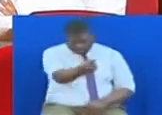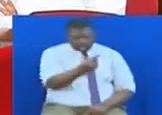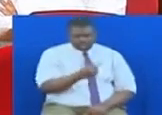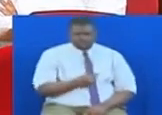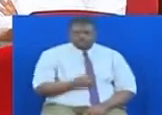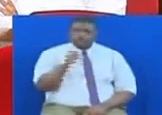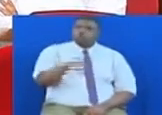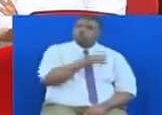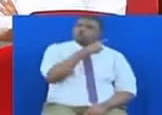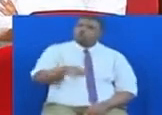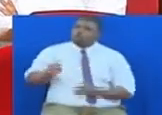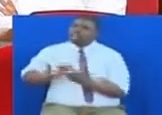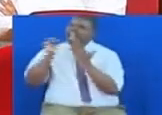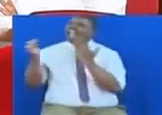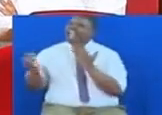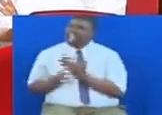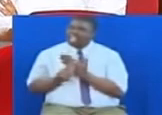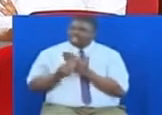Moja tu, kosa gani?